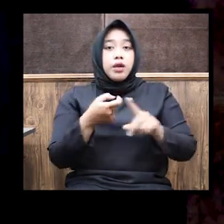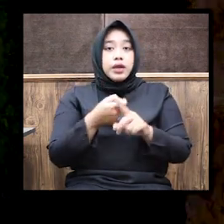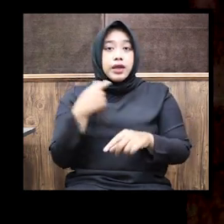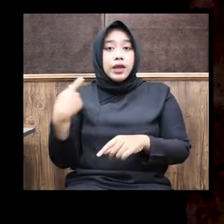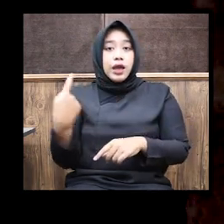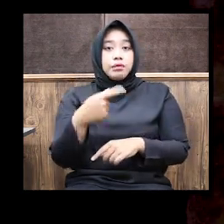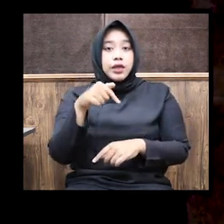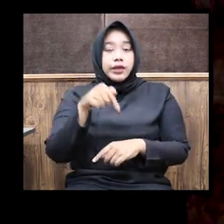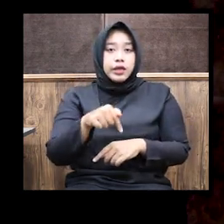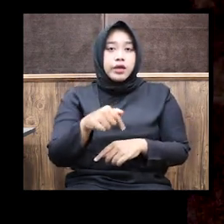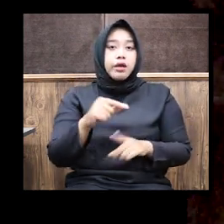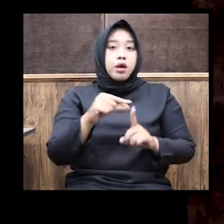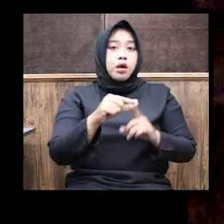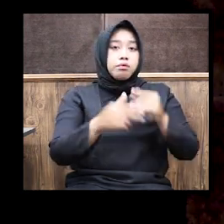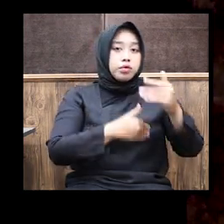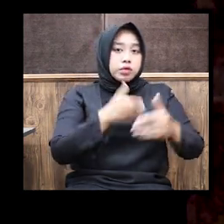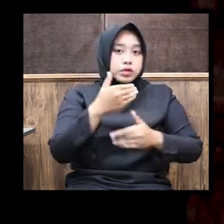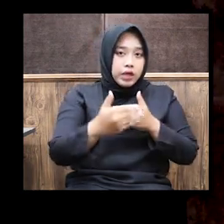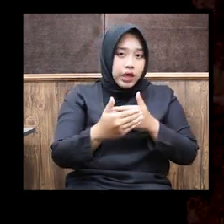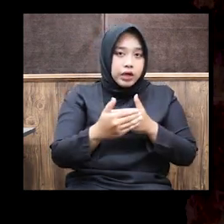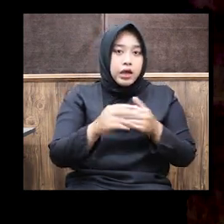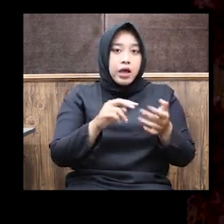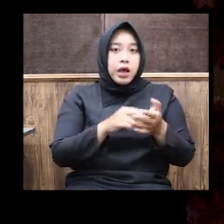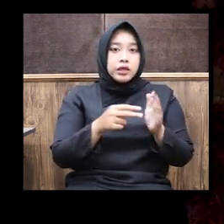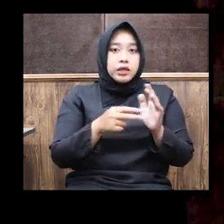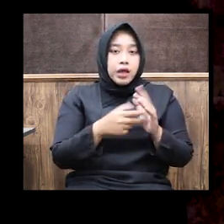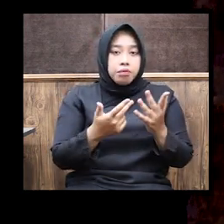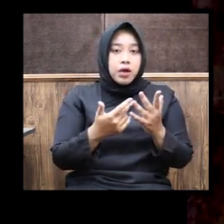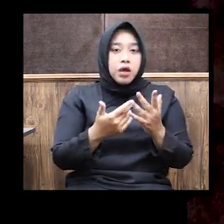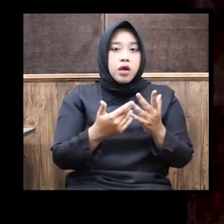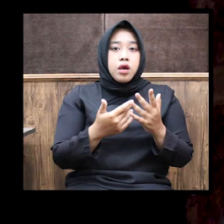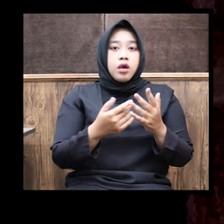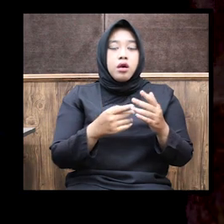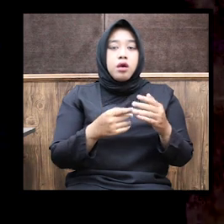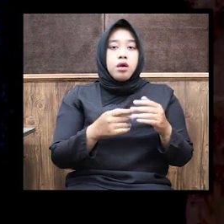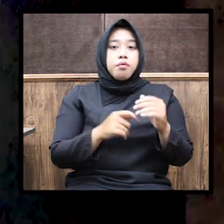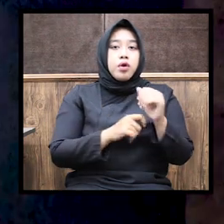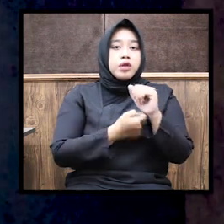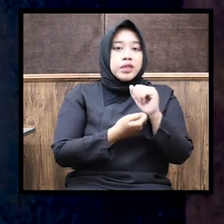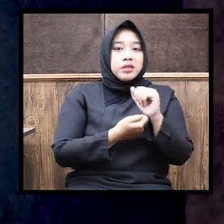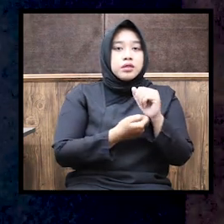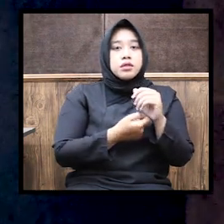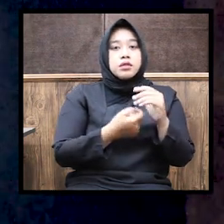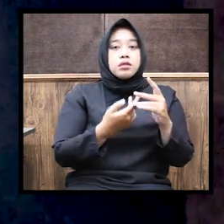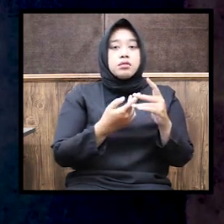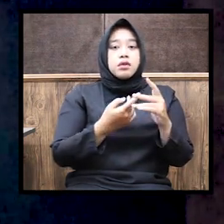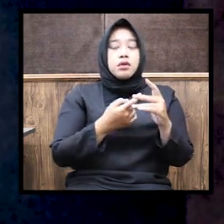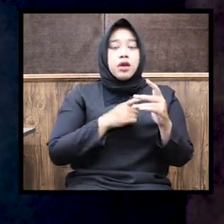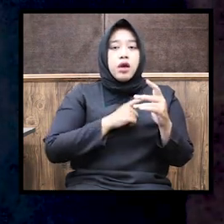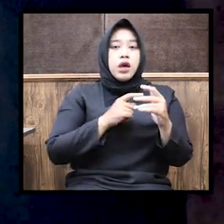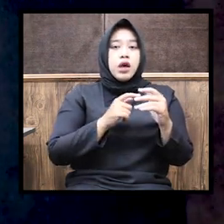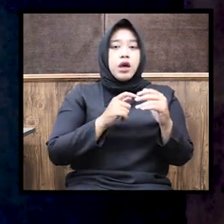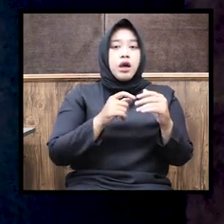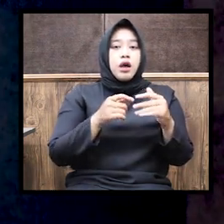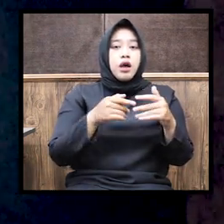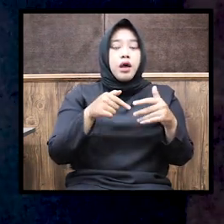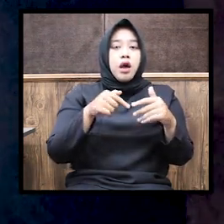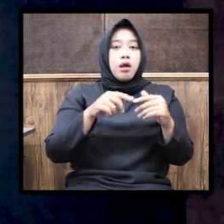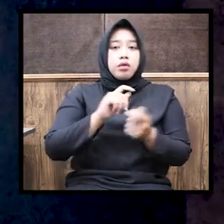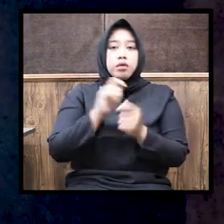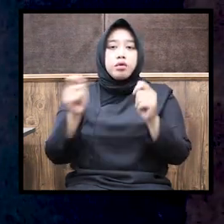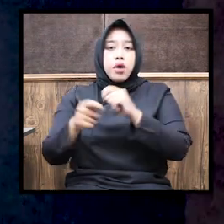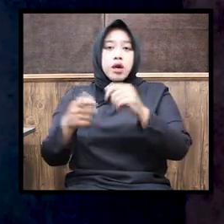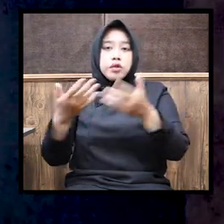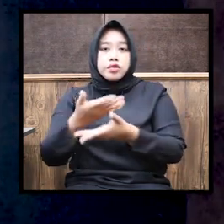kami perusahaan harus mengubah M power costnya menjadi social responsibility itu yang paling penting karena kalau kita